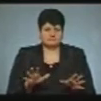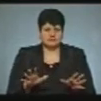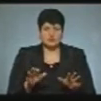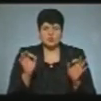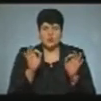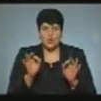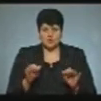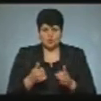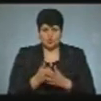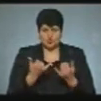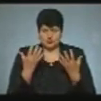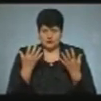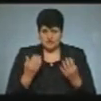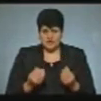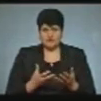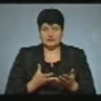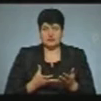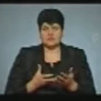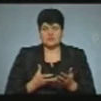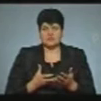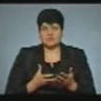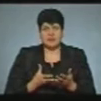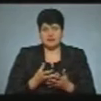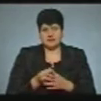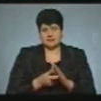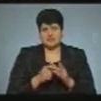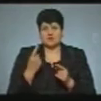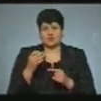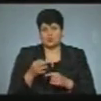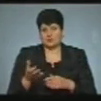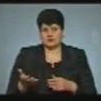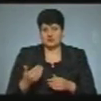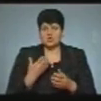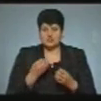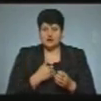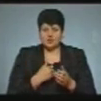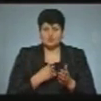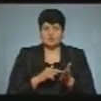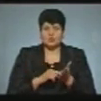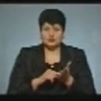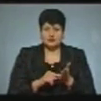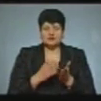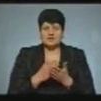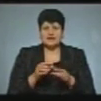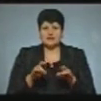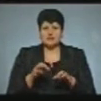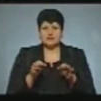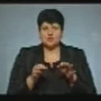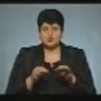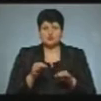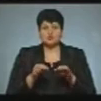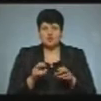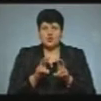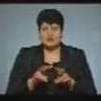осені до сьогоднішнього дня вони не оплачують за приміщення жодної копійки. І ще раз хочу наголосити, що є рішення суду. Суд розглядав цю ситуацію,